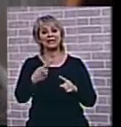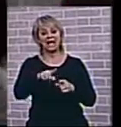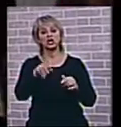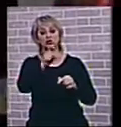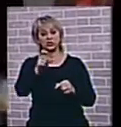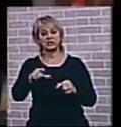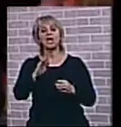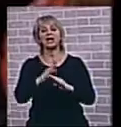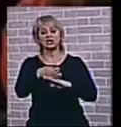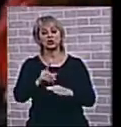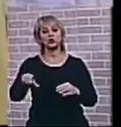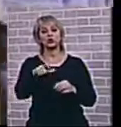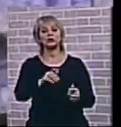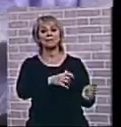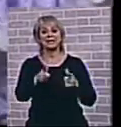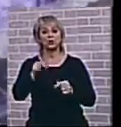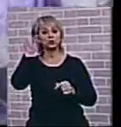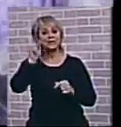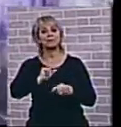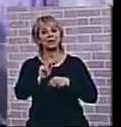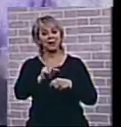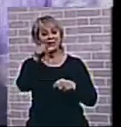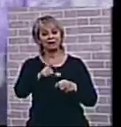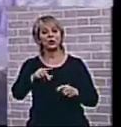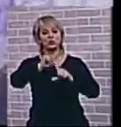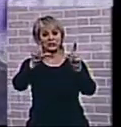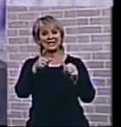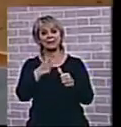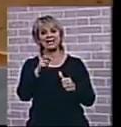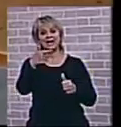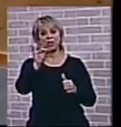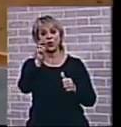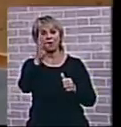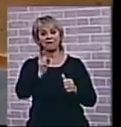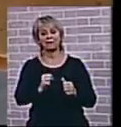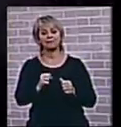жителей и гостей Дона приготовили учащиеся и преподаватели училища имени Грекова.